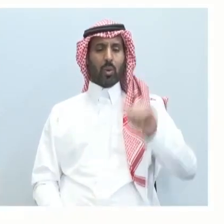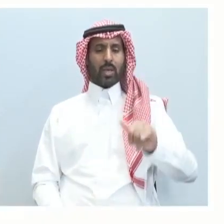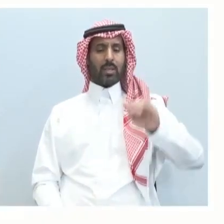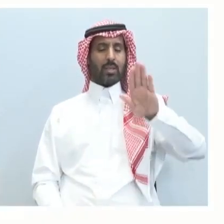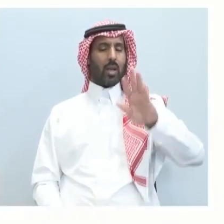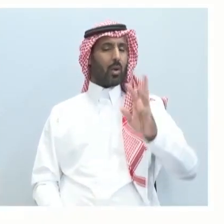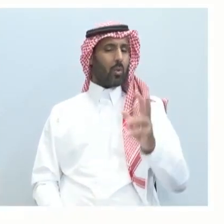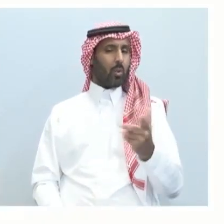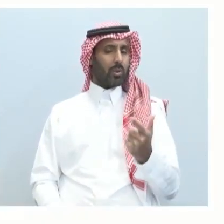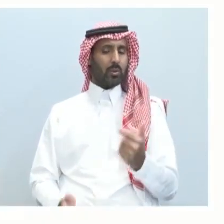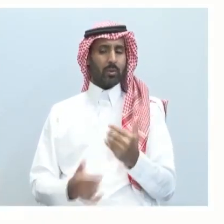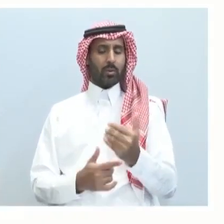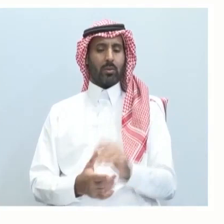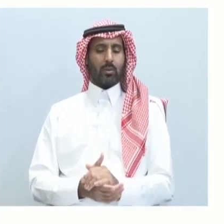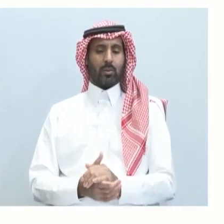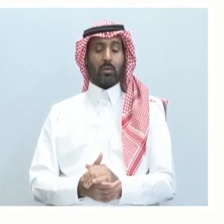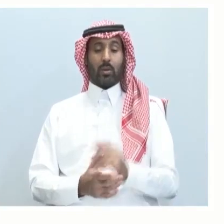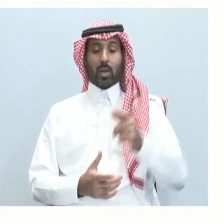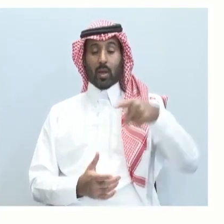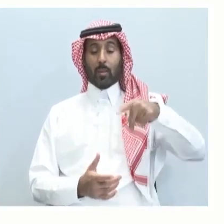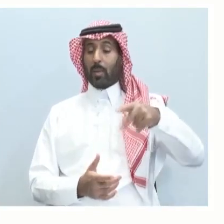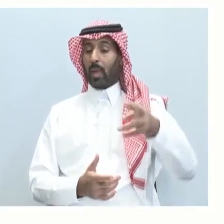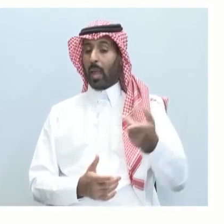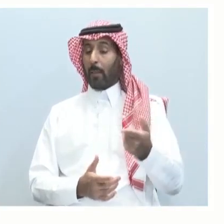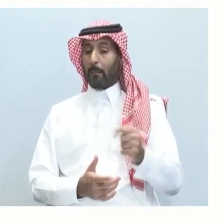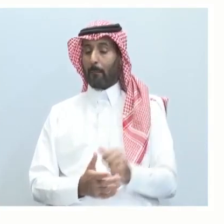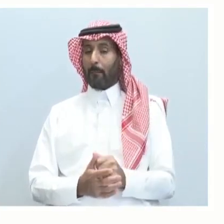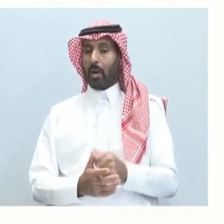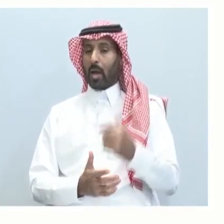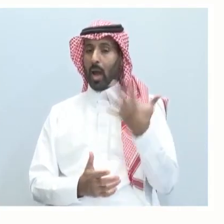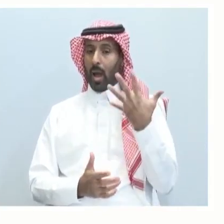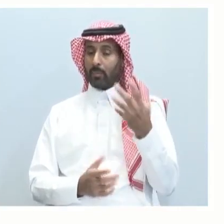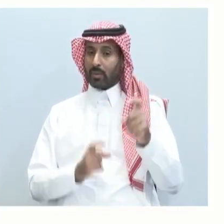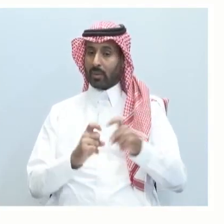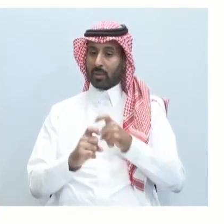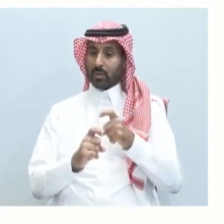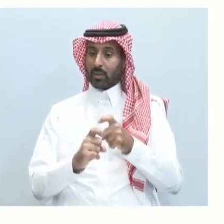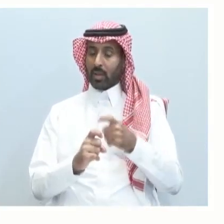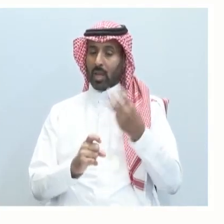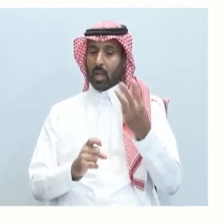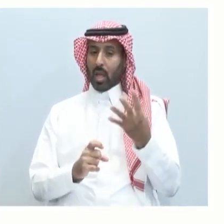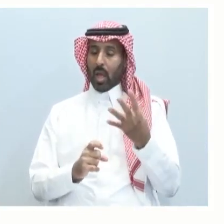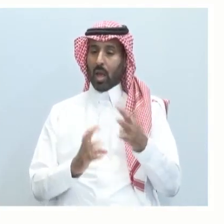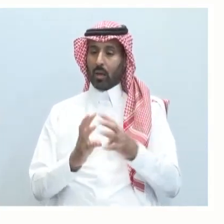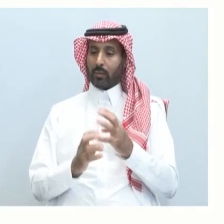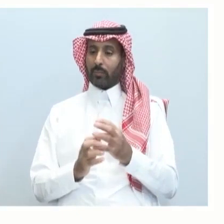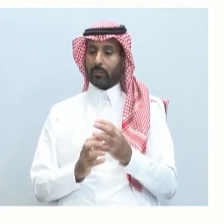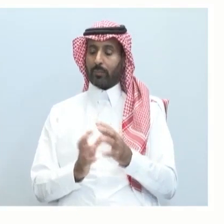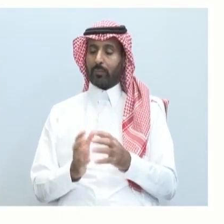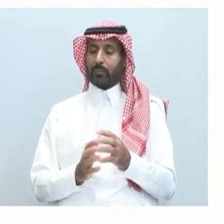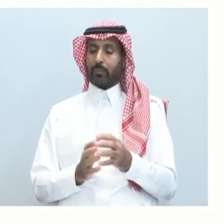لو كان عندي هنا البي فانه لديه كم لديه خمسه الكترونات تكافؤ واحد اثنين ثلاثه